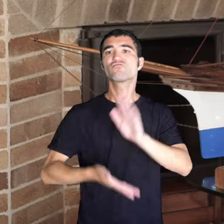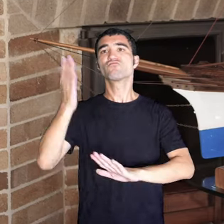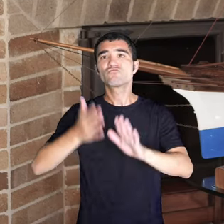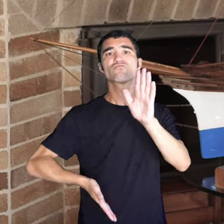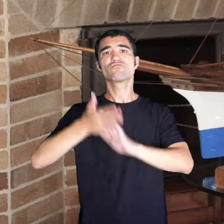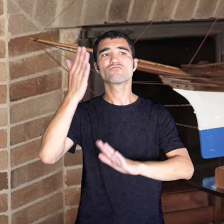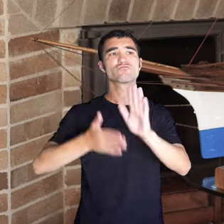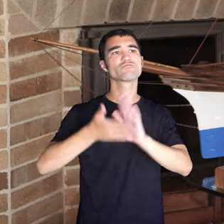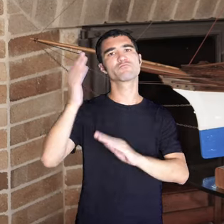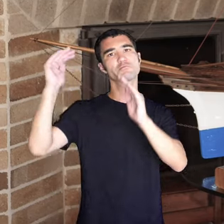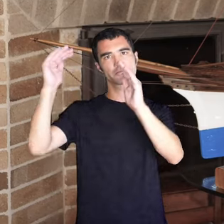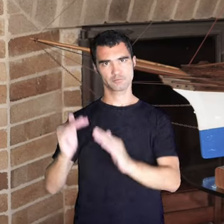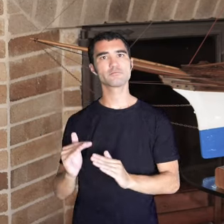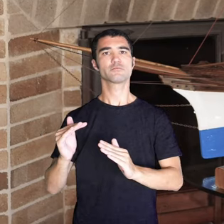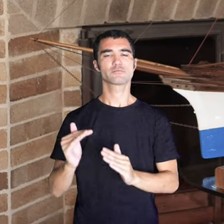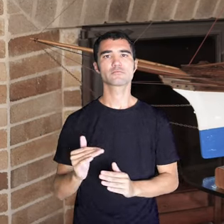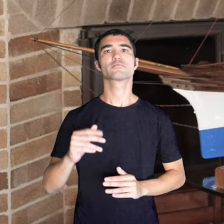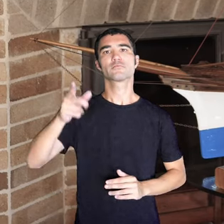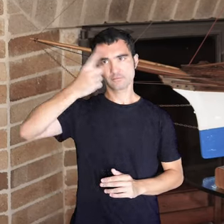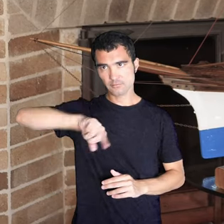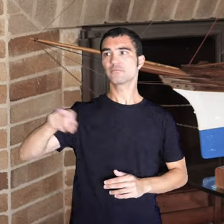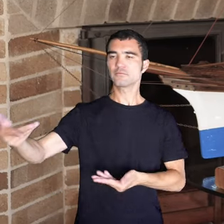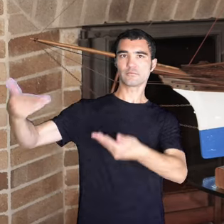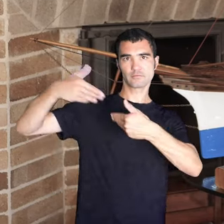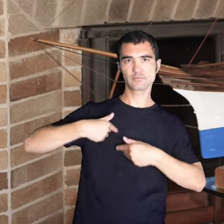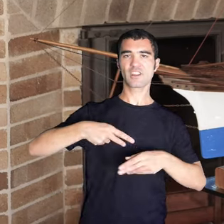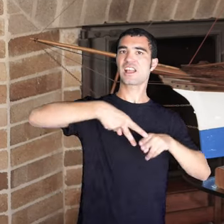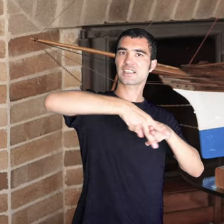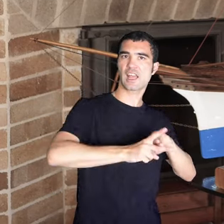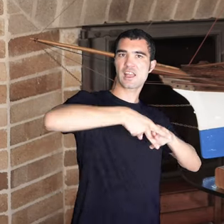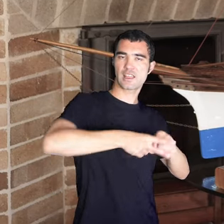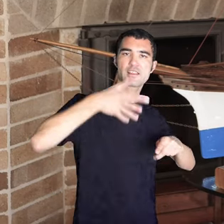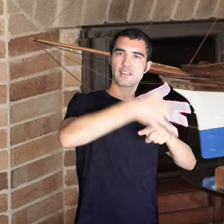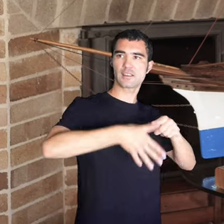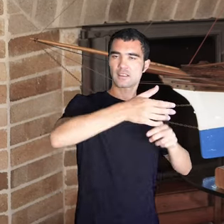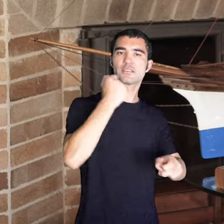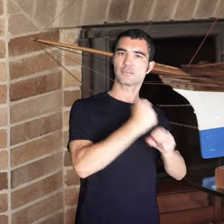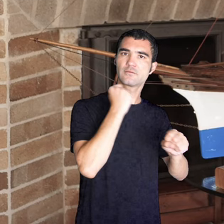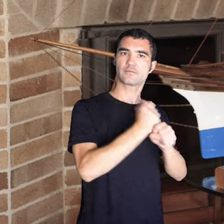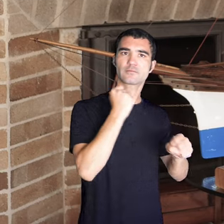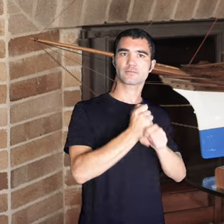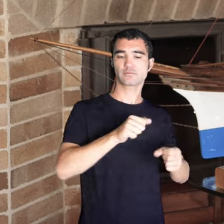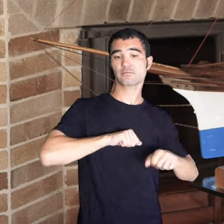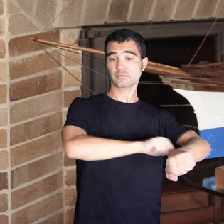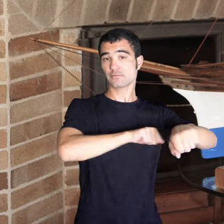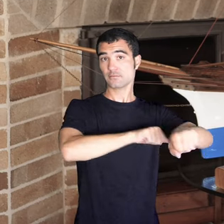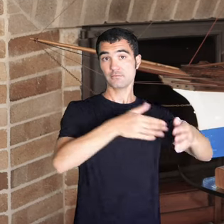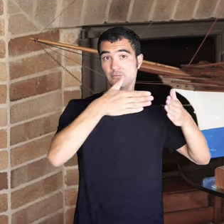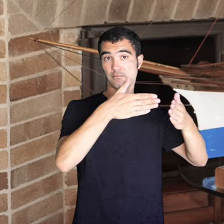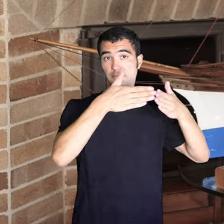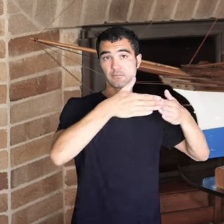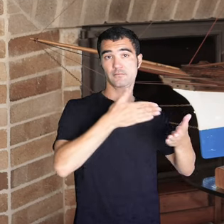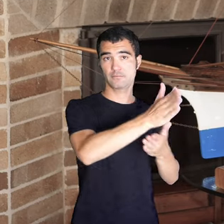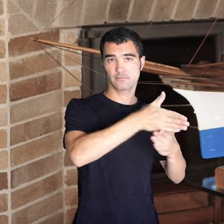tanta, i mos ajudava, també estava nosaltres en el taller fent feina de mestre d'això.